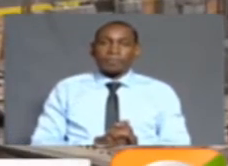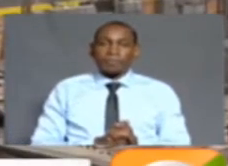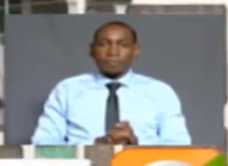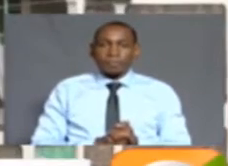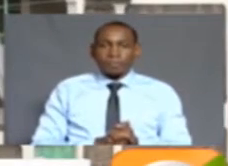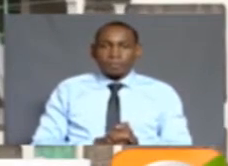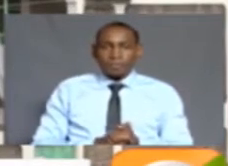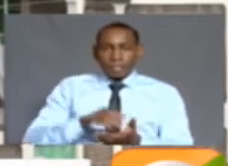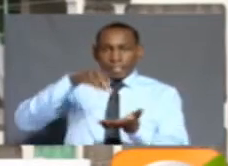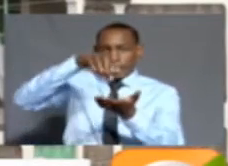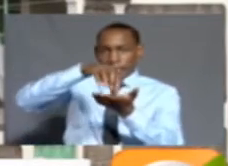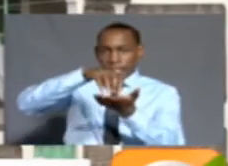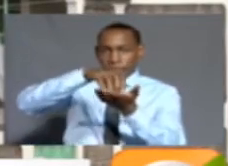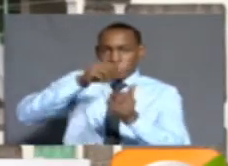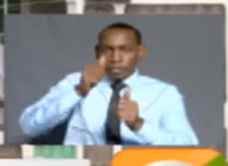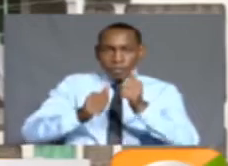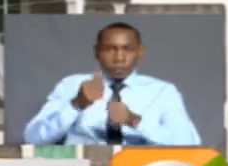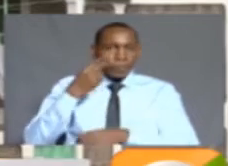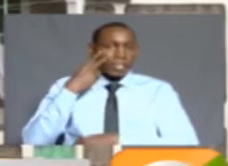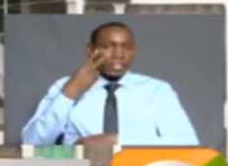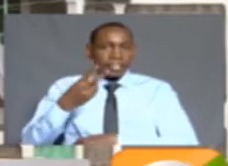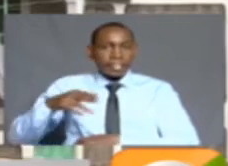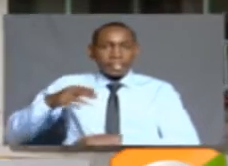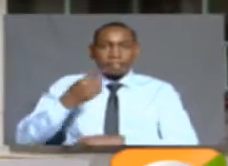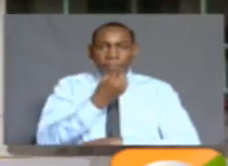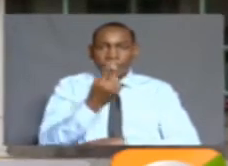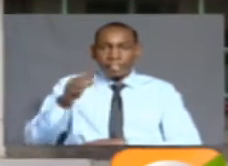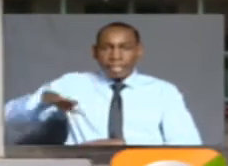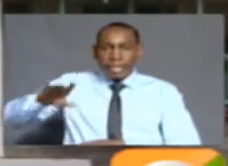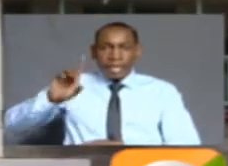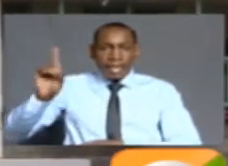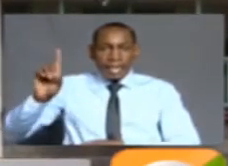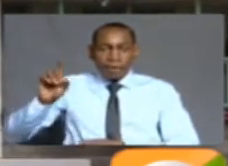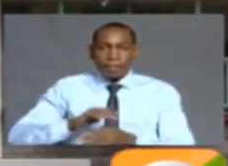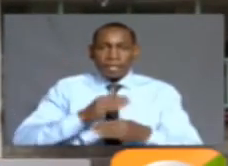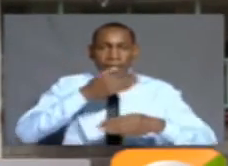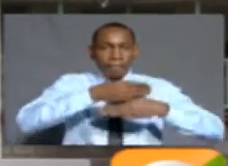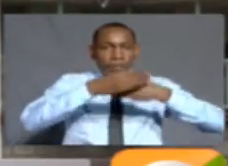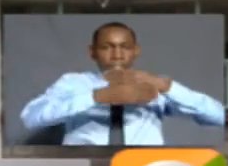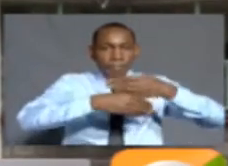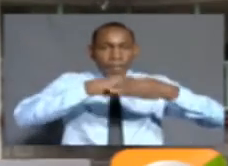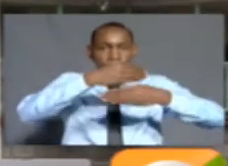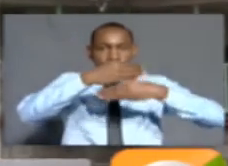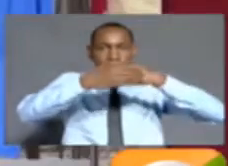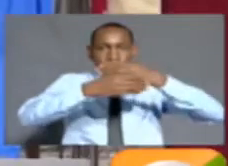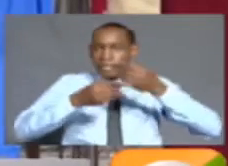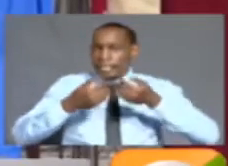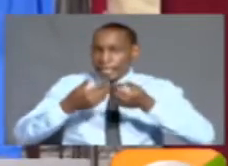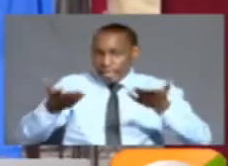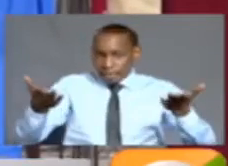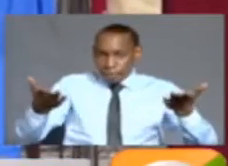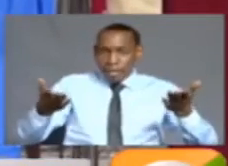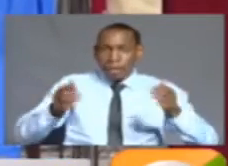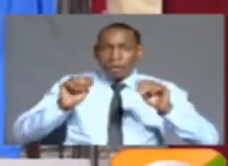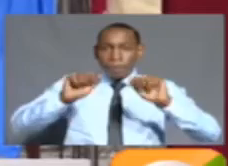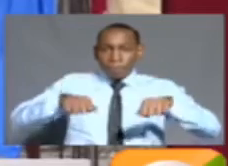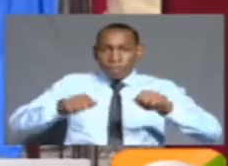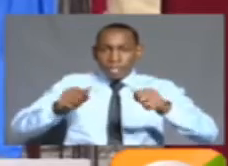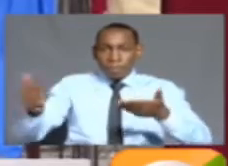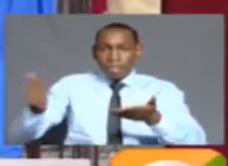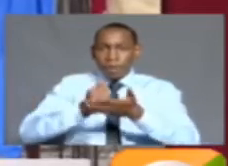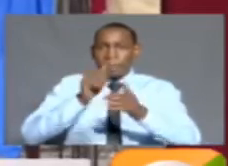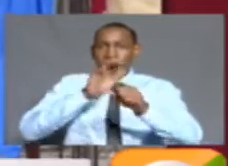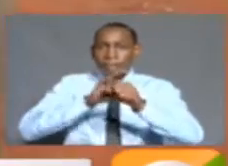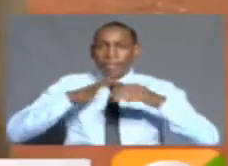Ndiyo taswira unayokumbana nayo katika kila mtaa jijini Nairobi. Majumba yanajengwa kila kona ili kumudu ongezeko la